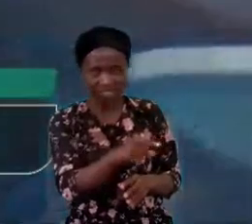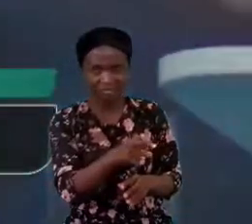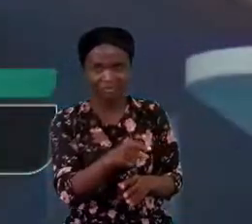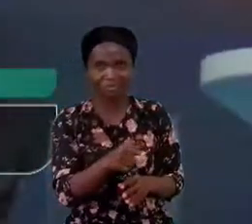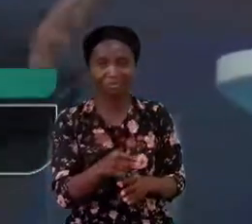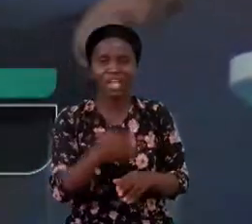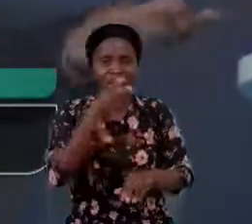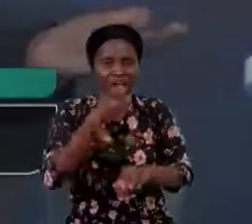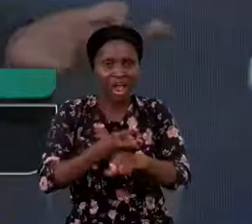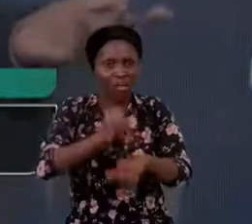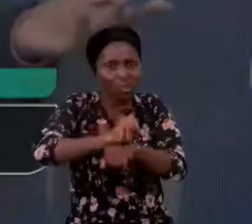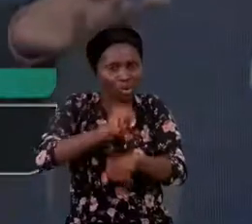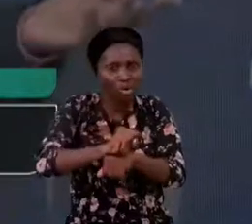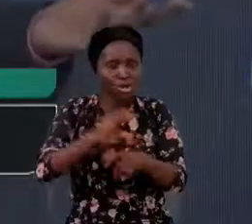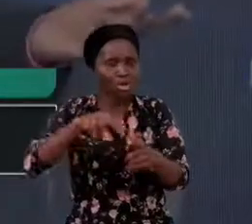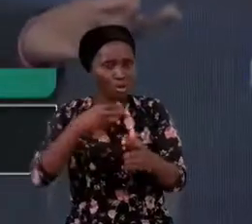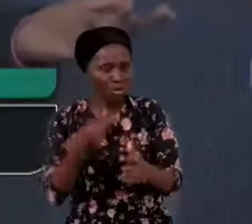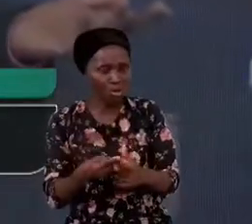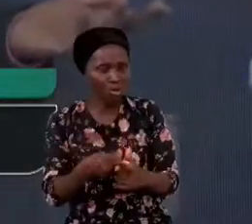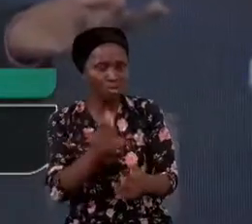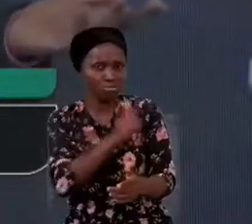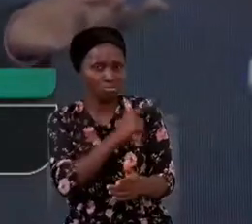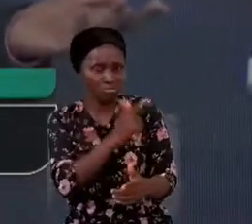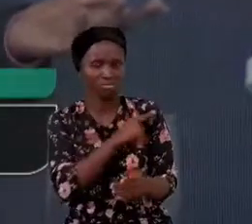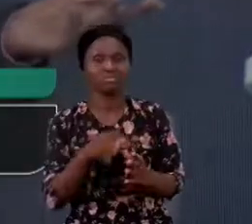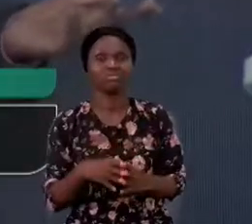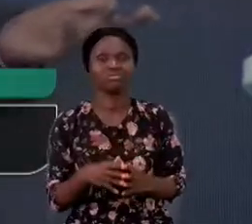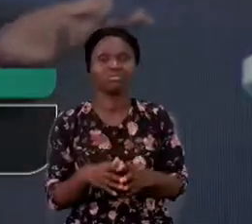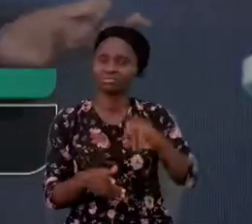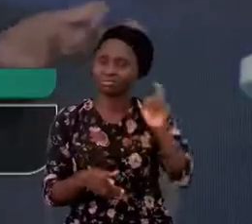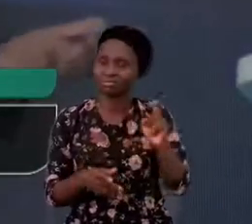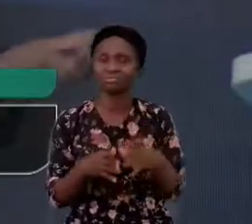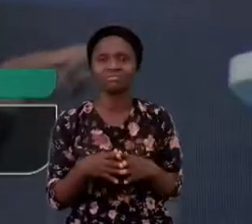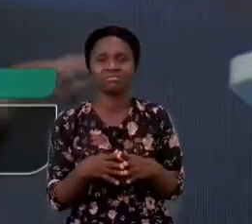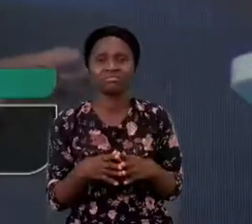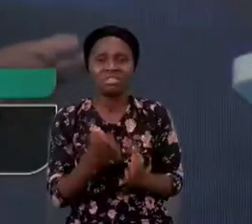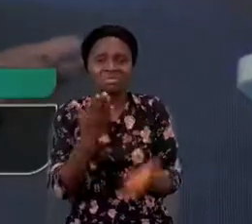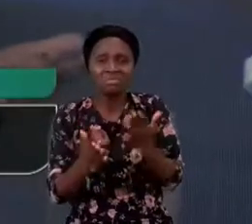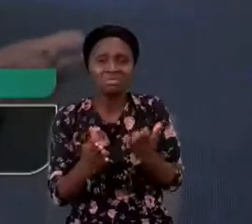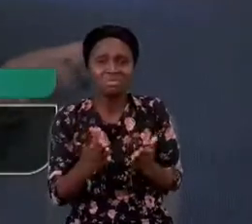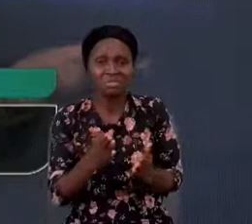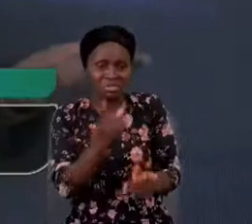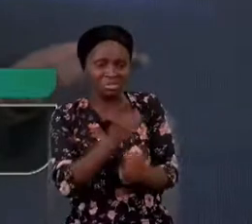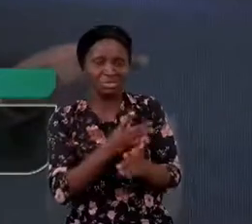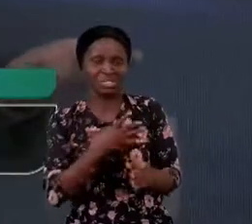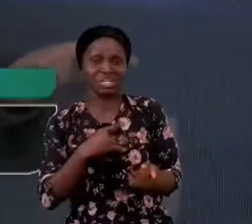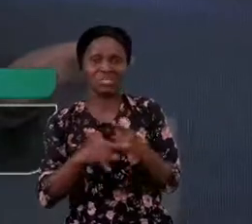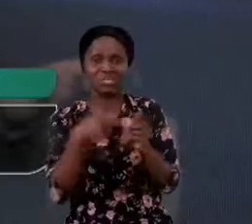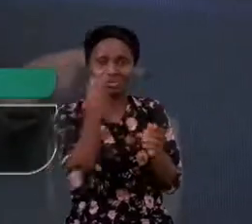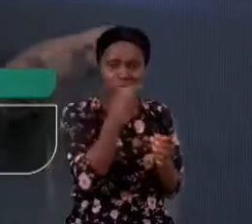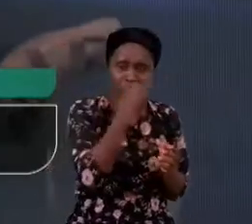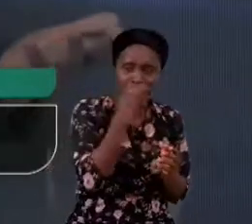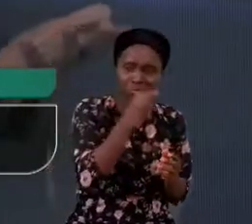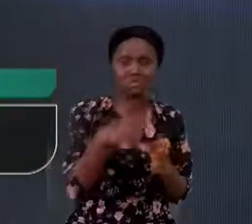Il veut parler, parler, parler. Il veut parler, il veut étudier, il veut toujours parler. Il veut